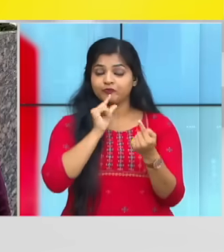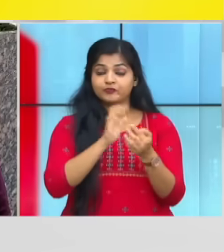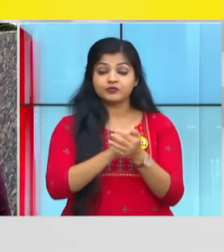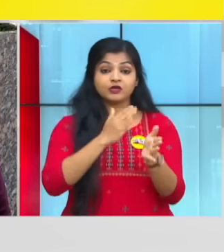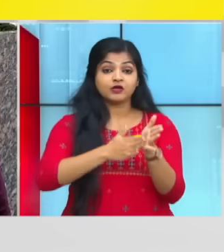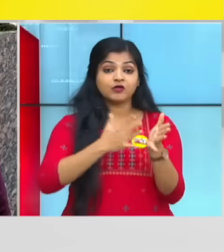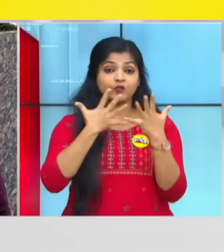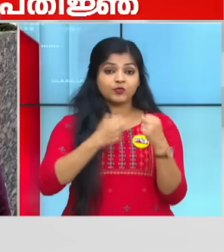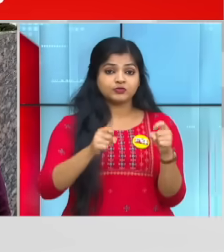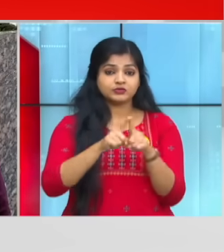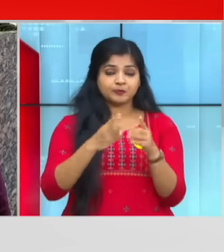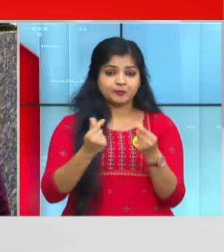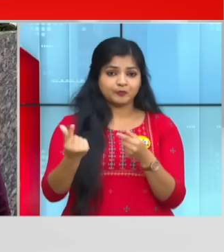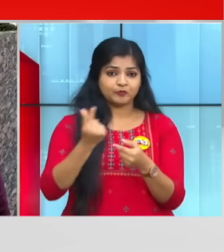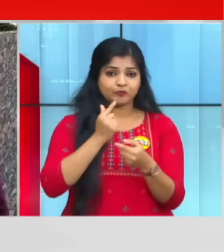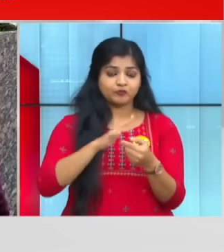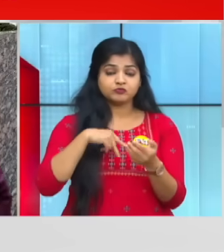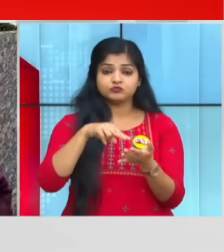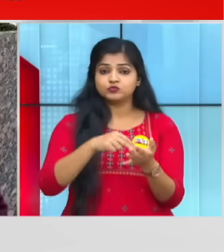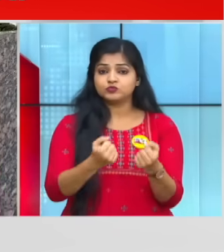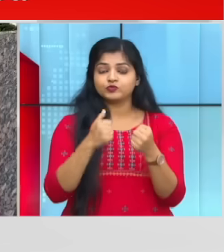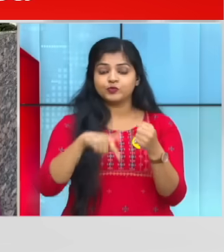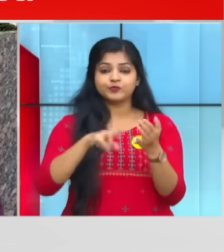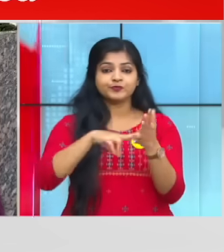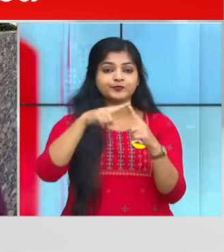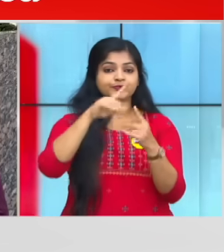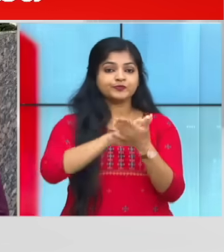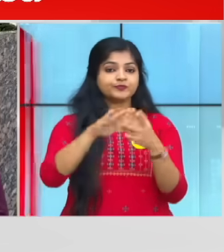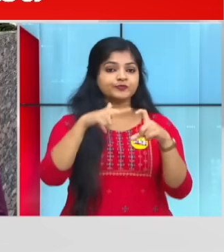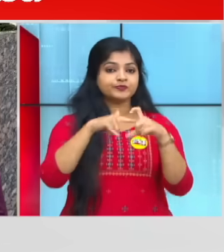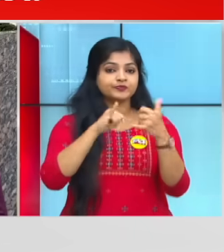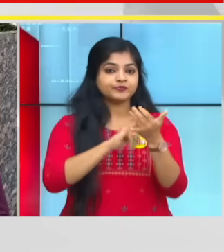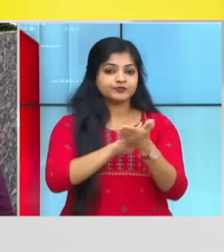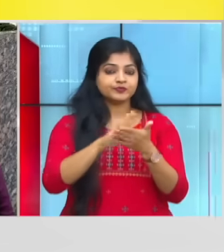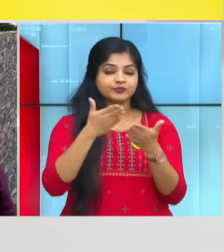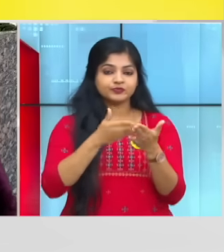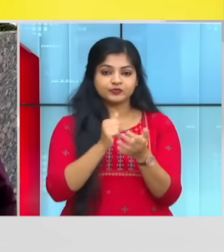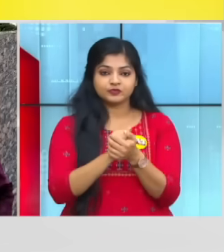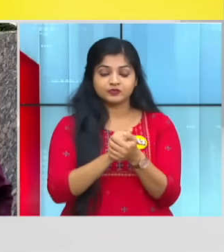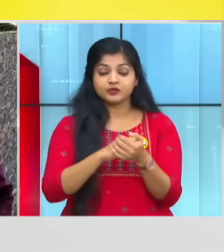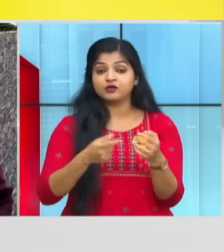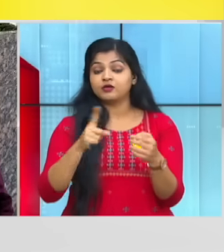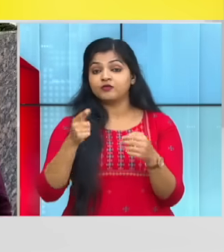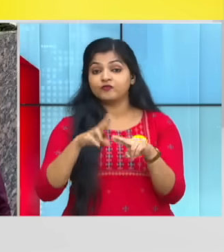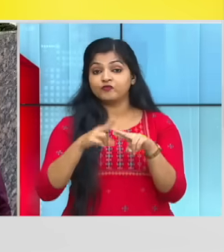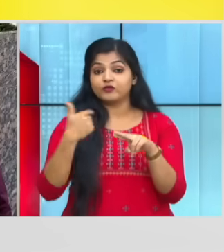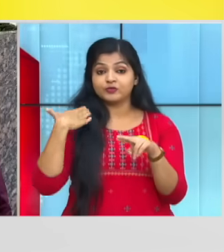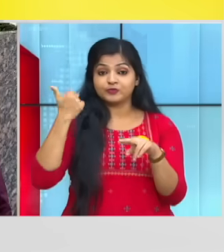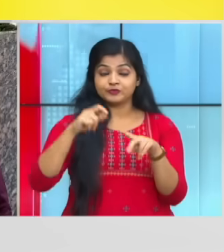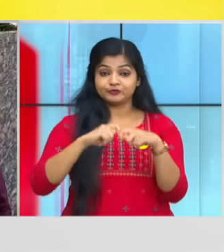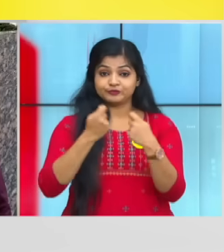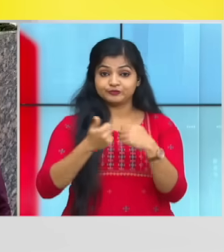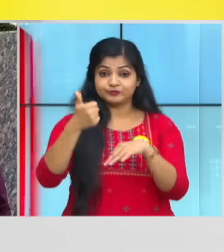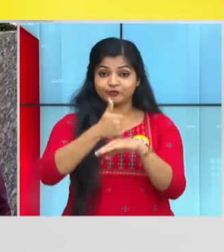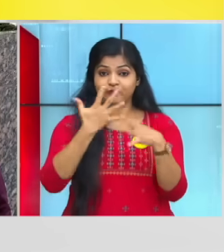വേണം എന്നുള്ള ആവശ്യത്തിൽ ഉറച്ചു നിൽക്കുകയാണ് നിതീഷ് കുമാർ മറുവശത്ത് ധനകാര്യ വകുപ്പ് അടക്കമുള്ളവ ലഭിച്ചാൽ